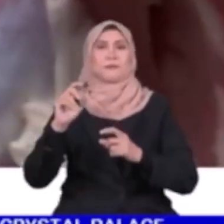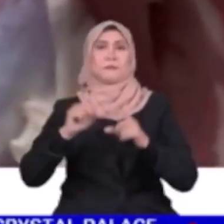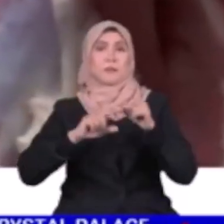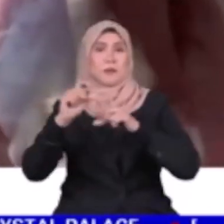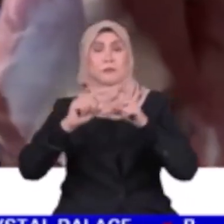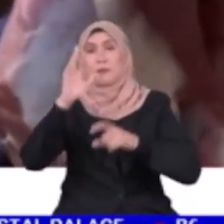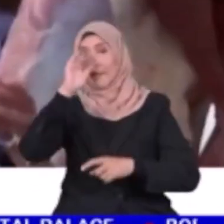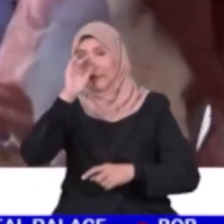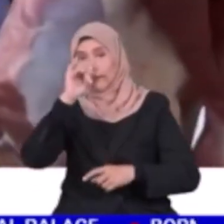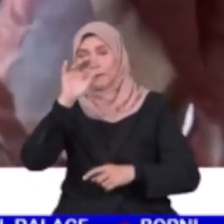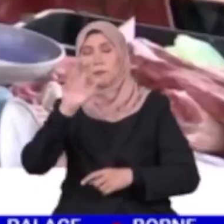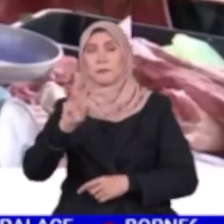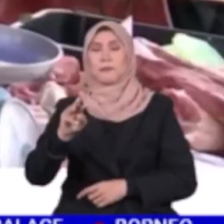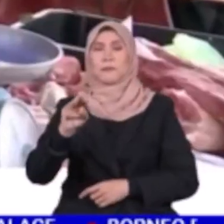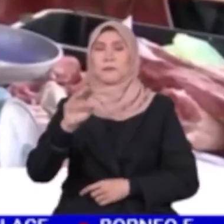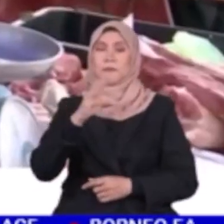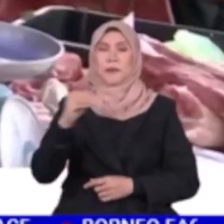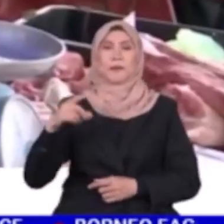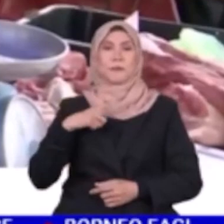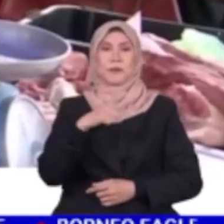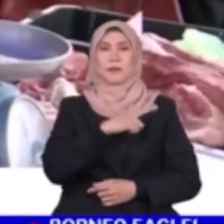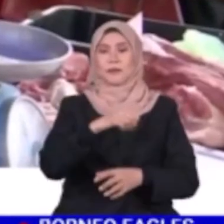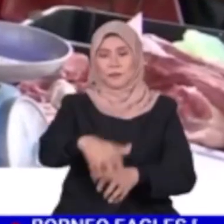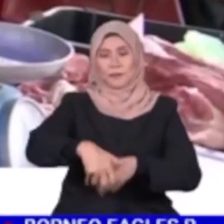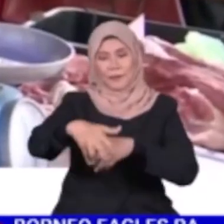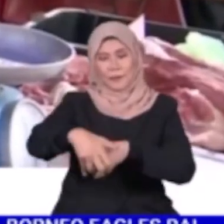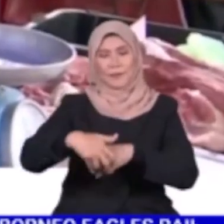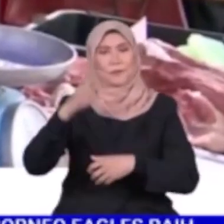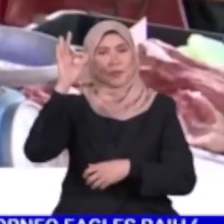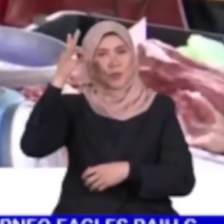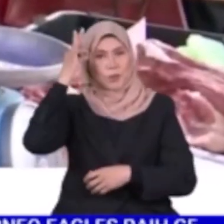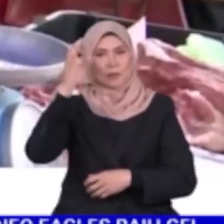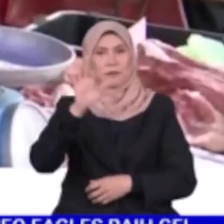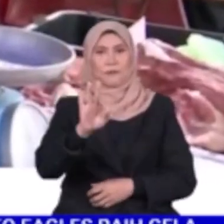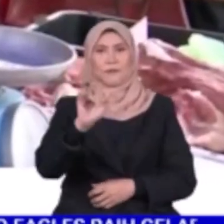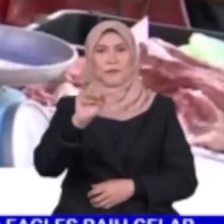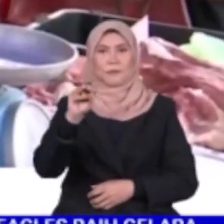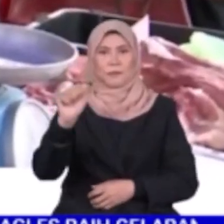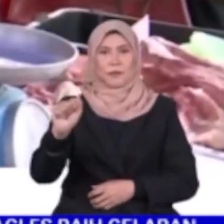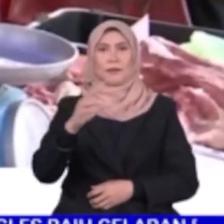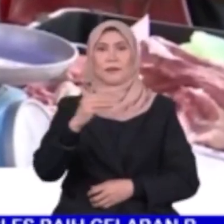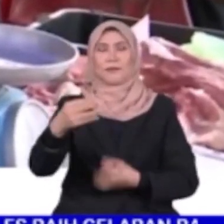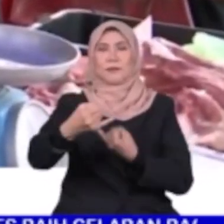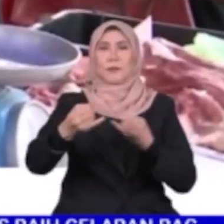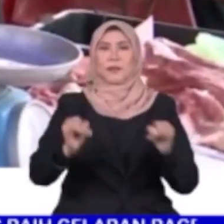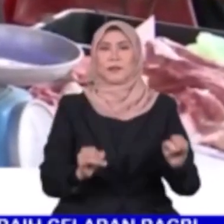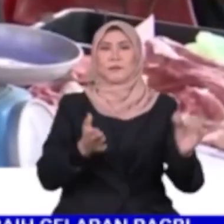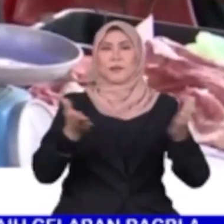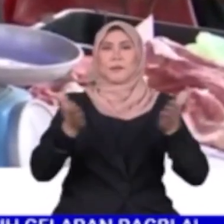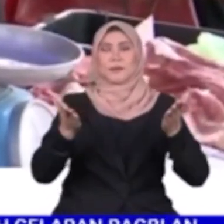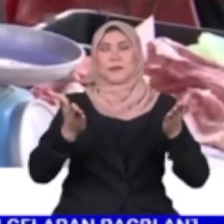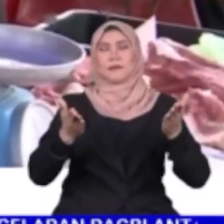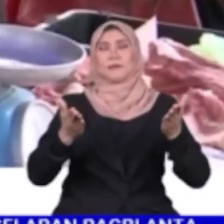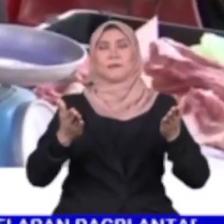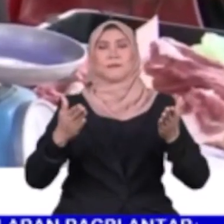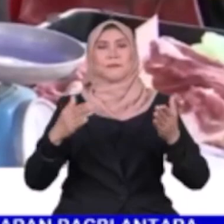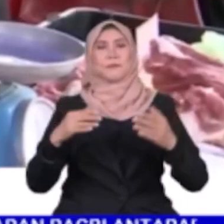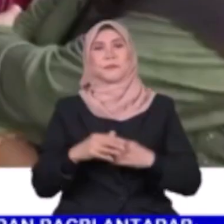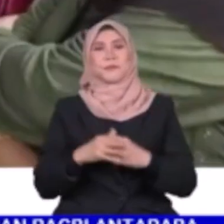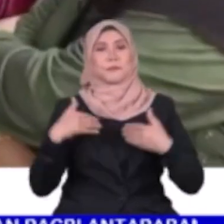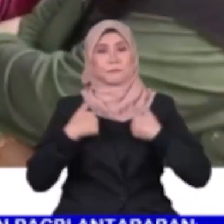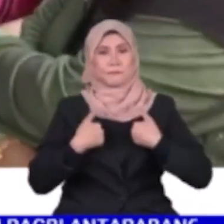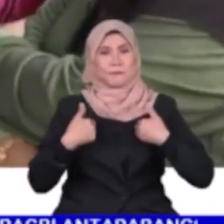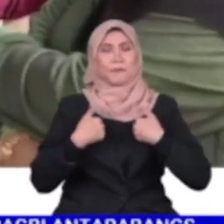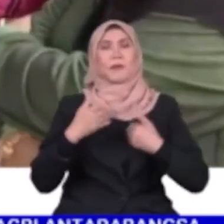Melaka Bersejarah MBMB, Lembaga Pemasaran Pertanian Persekutuan Farma dan Jabatan Perkhidmatan Veterina. Jualan